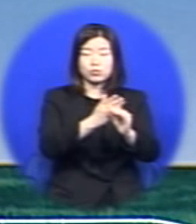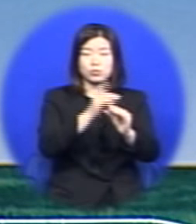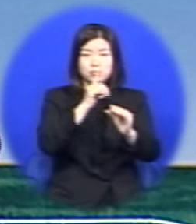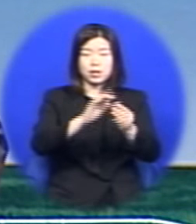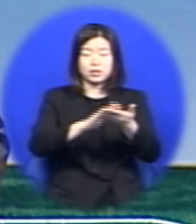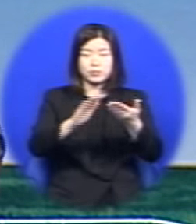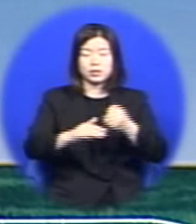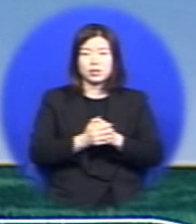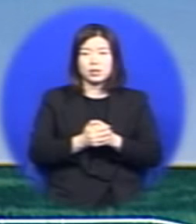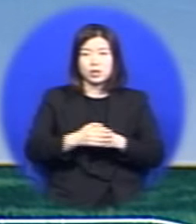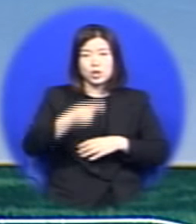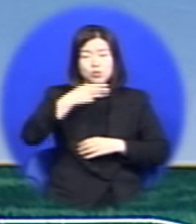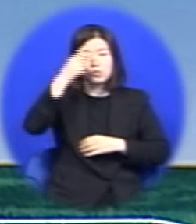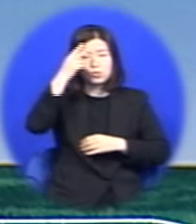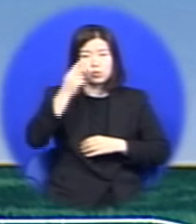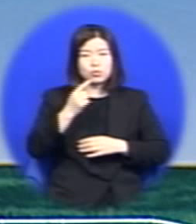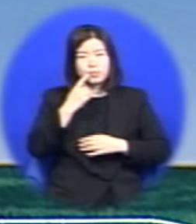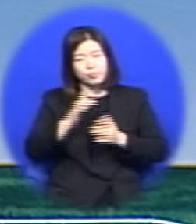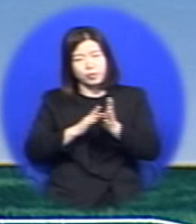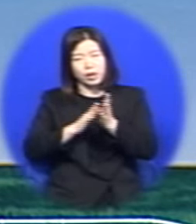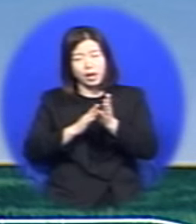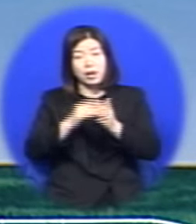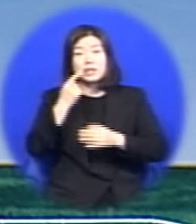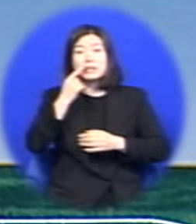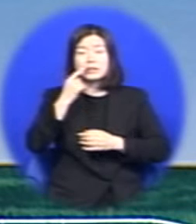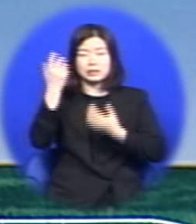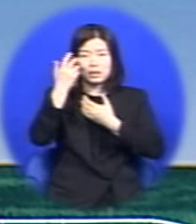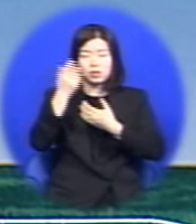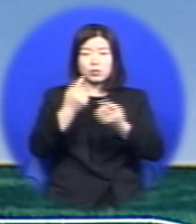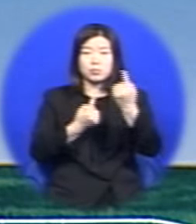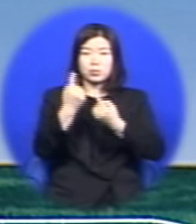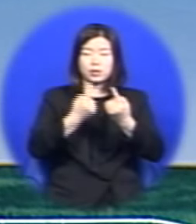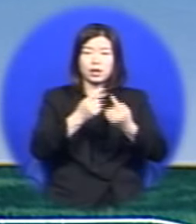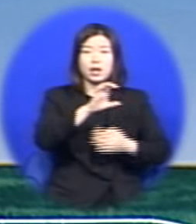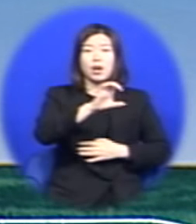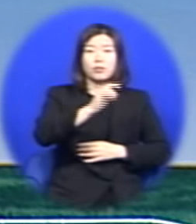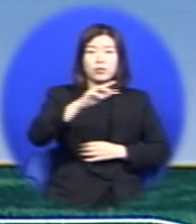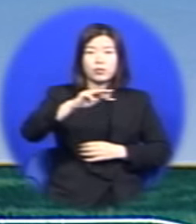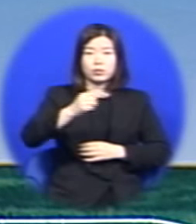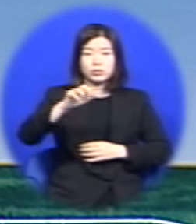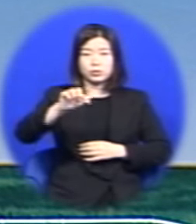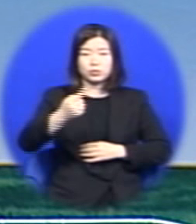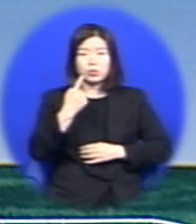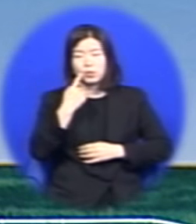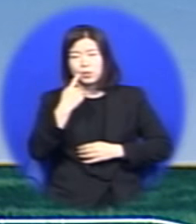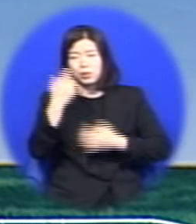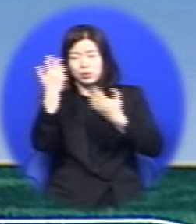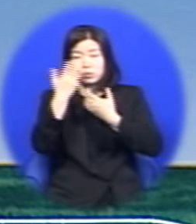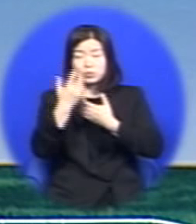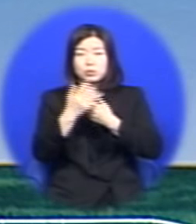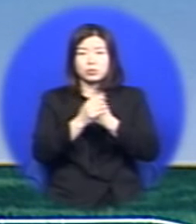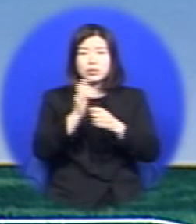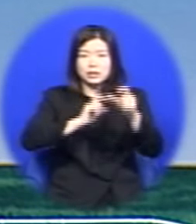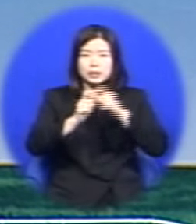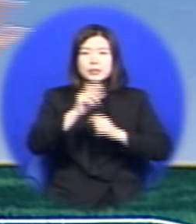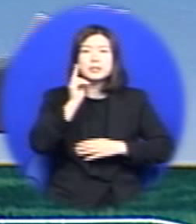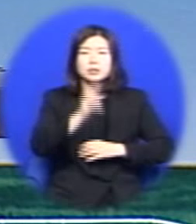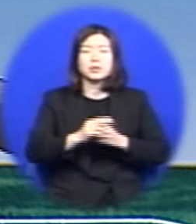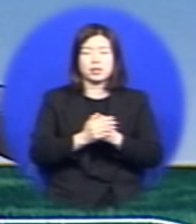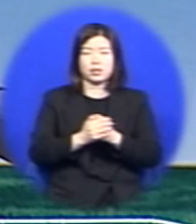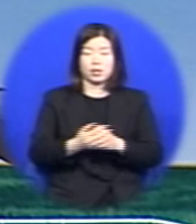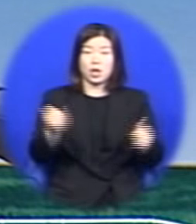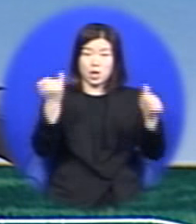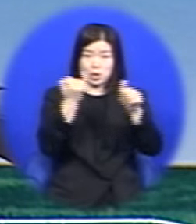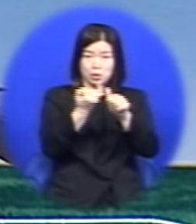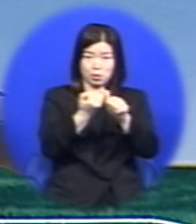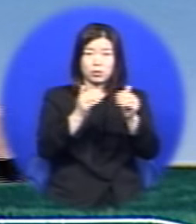술이나 마약에 중독된 것보다 포르노 중독은 훨씬 더 심각합니다. 결혼하고 난 다음에 극복